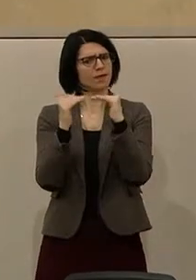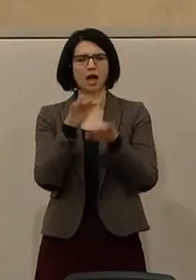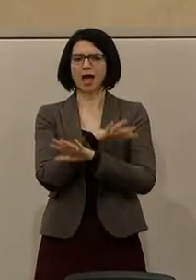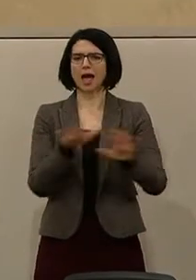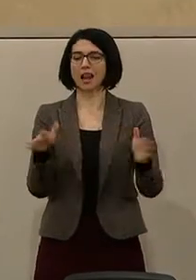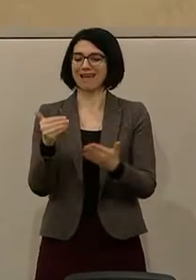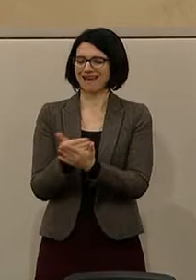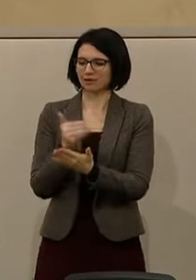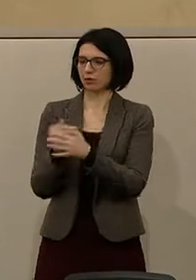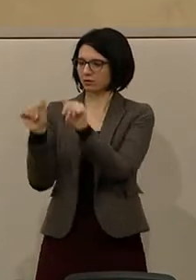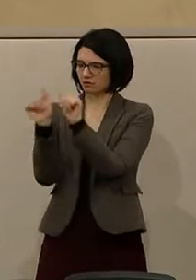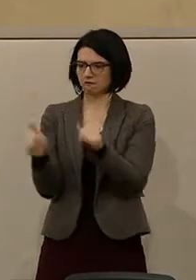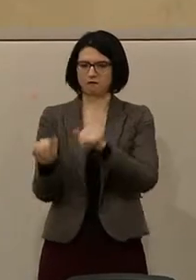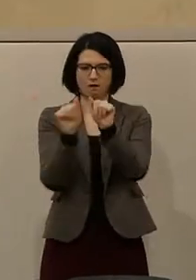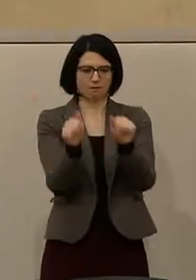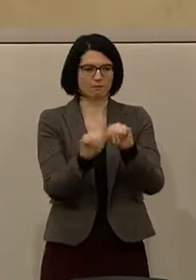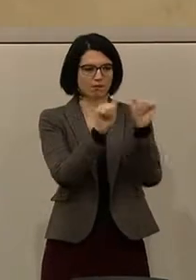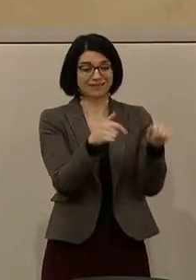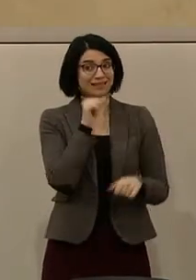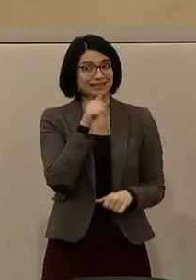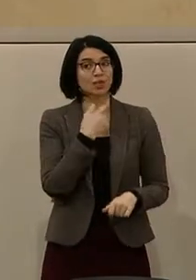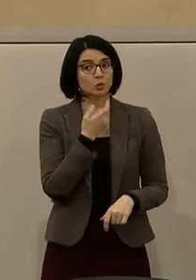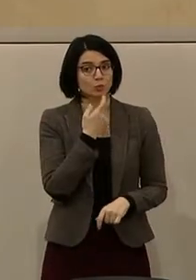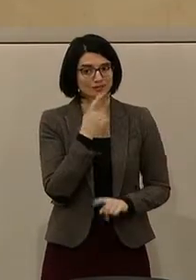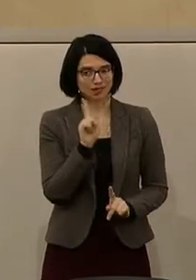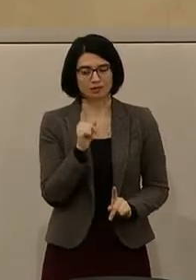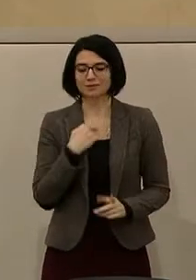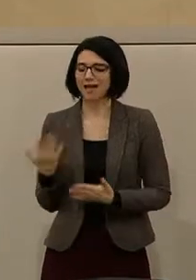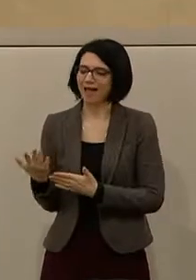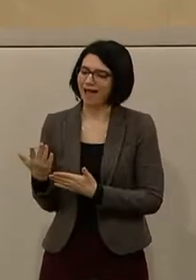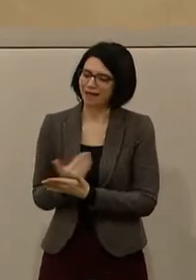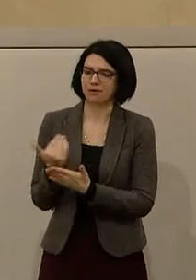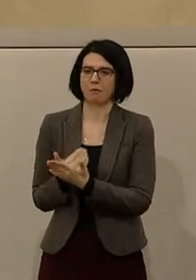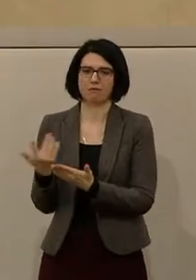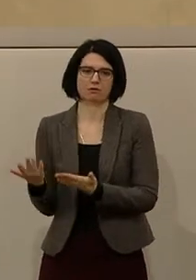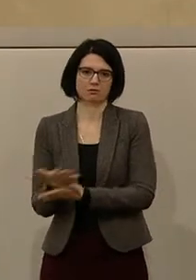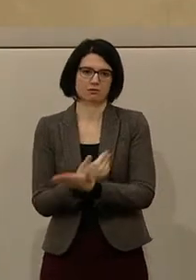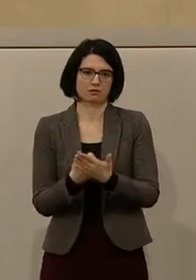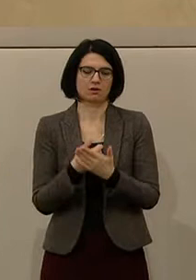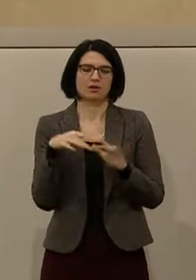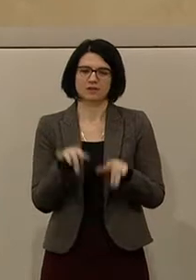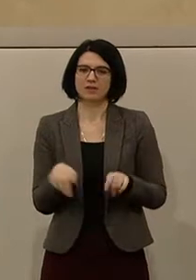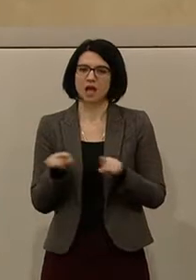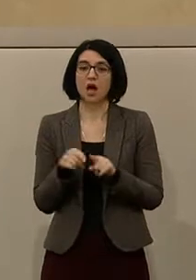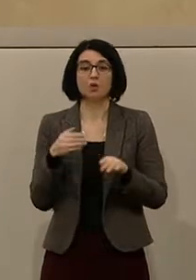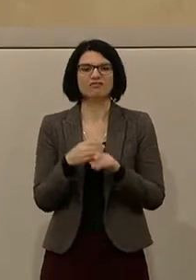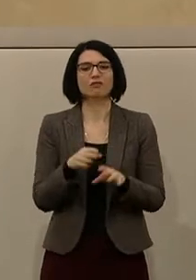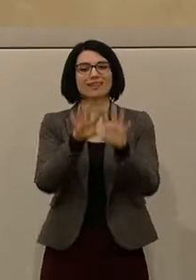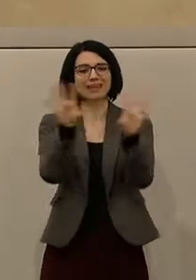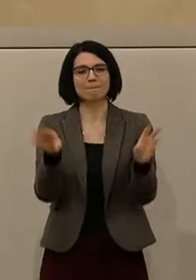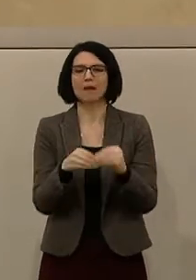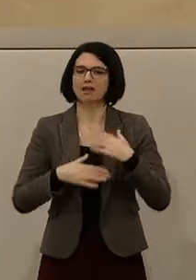diese Einkommensarten, Einkommen, nicht Substanz, ihren Beitrag zur Finanzierung des Gemeinwesens leisten. So weit, so